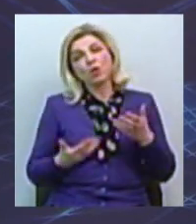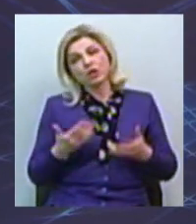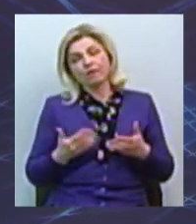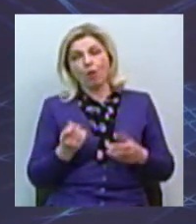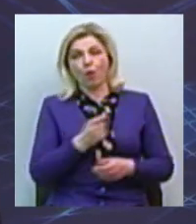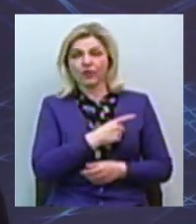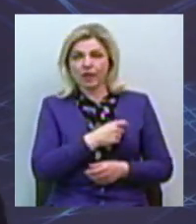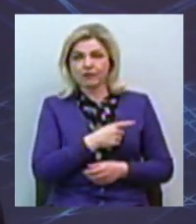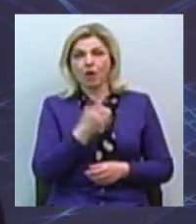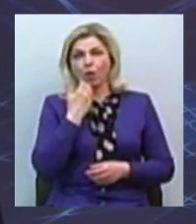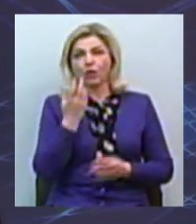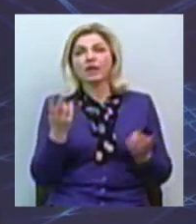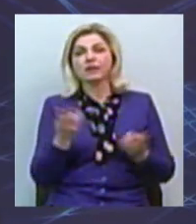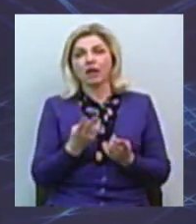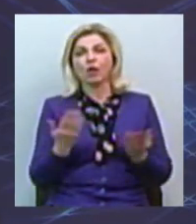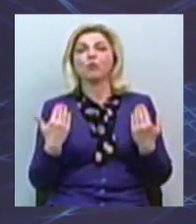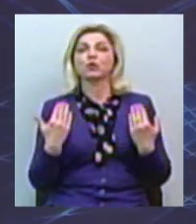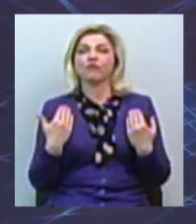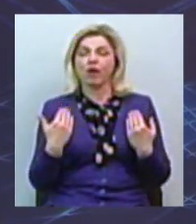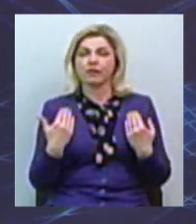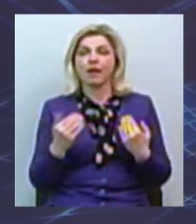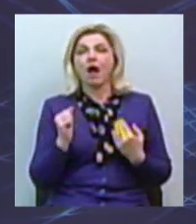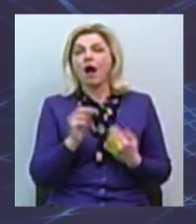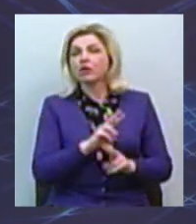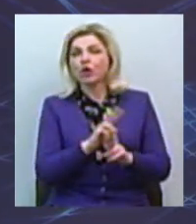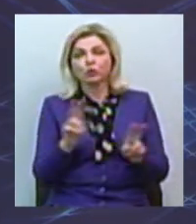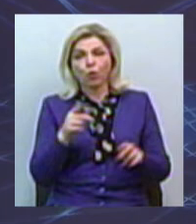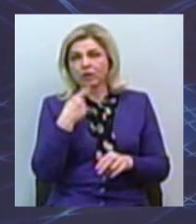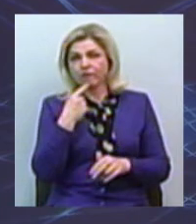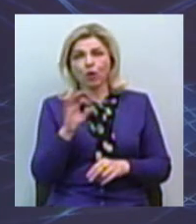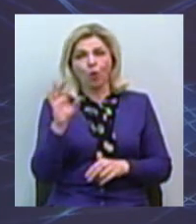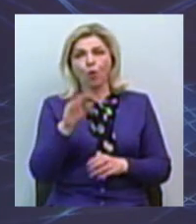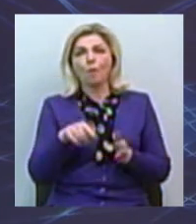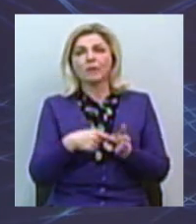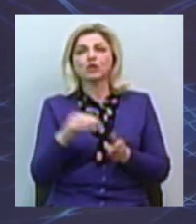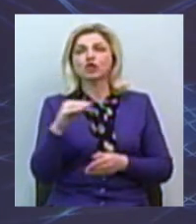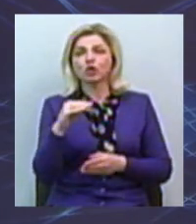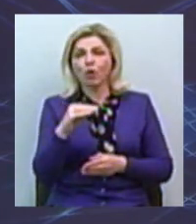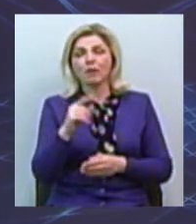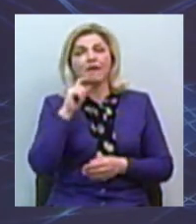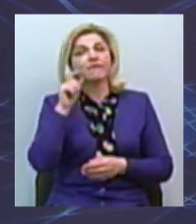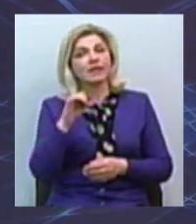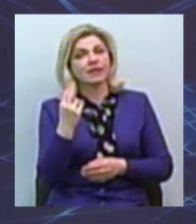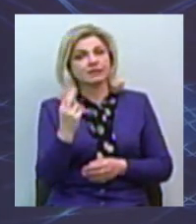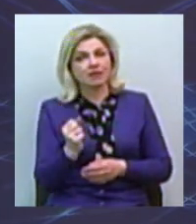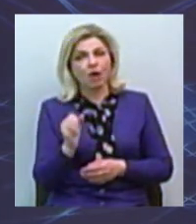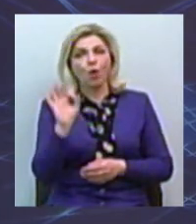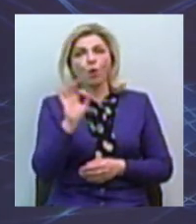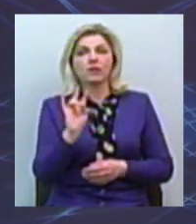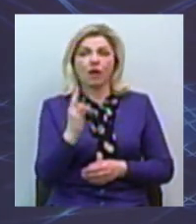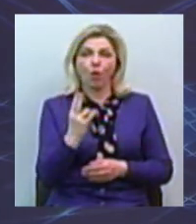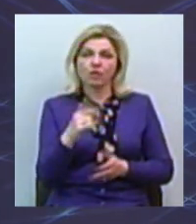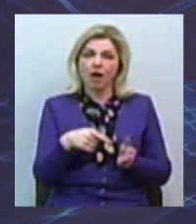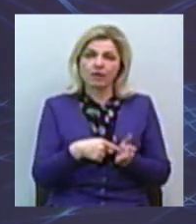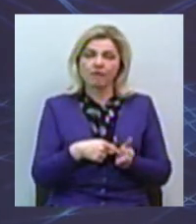коли потрібно відпочивати. Але ніхто не каже про Житомир, ніхто не каже про Вінницю, ніхто не каже про Миколаїв, ніхто